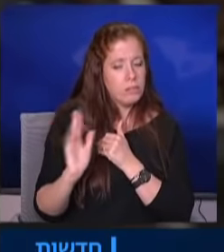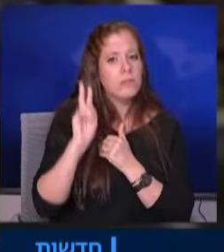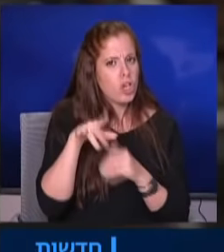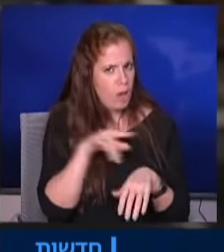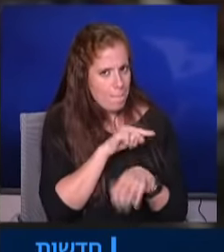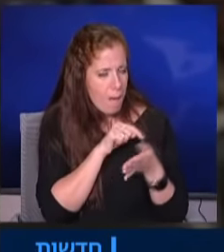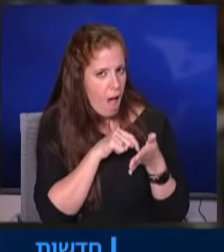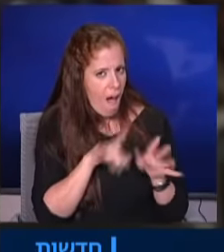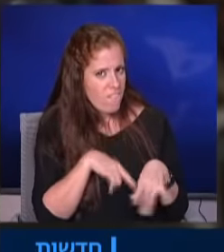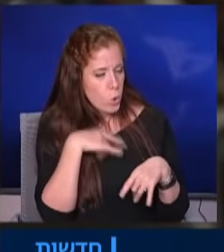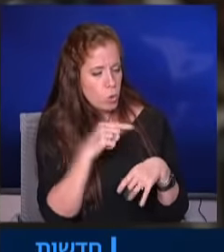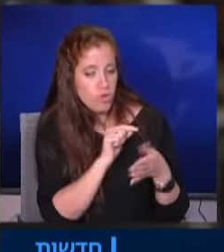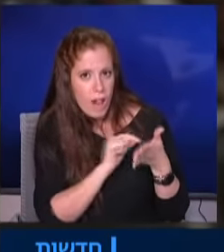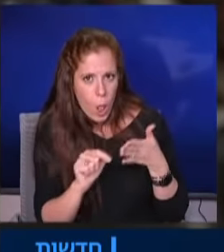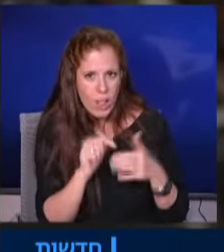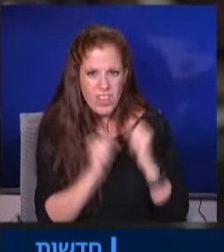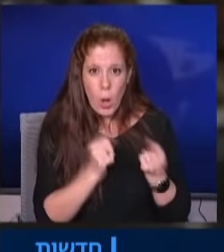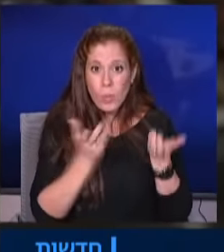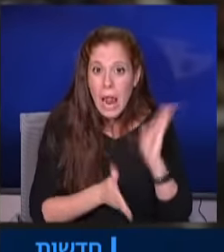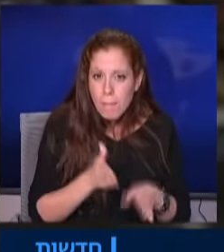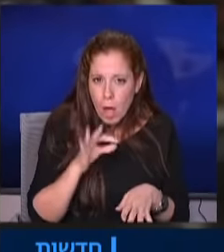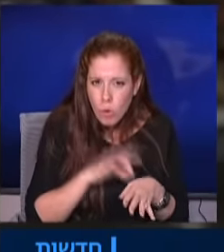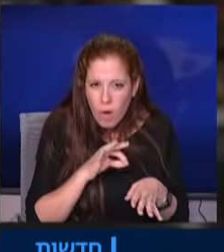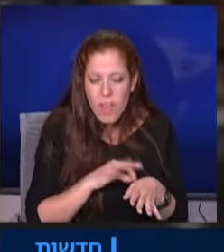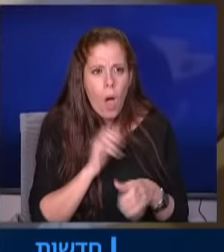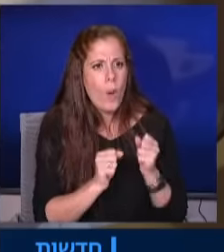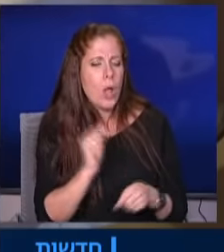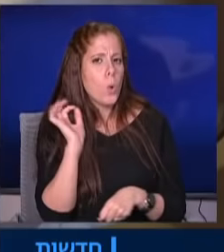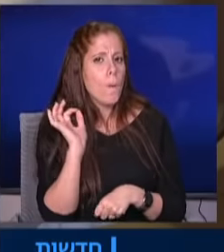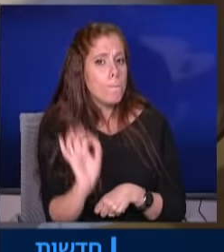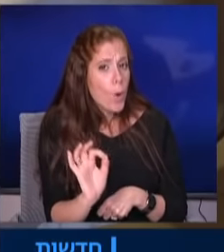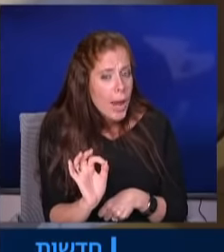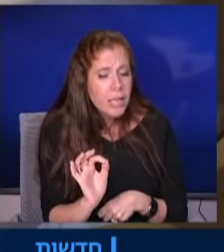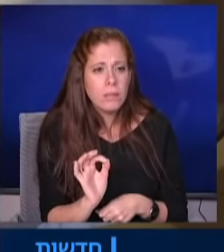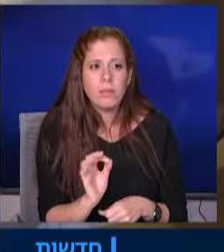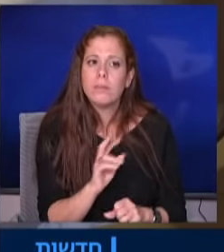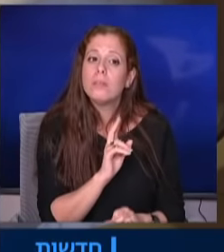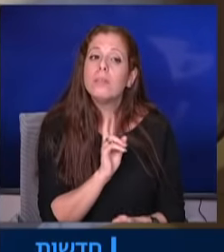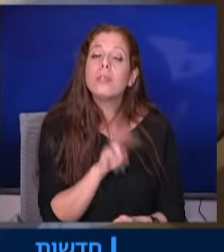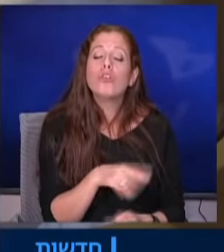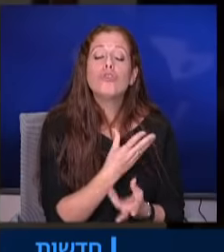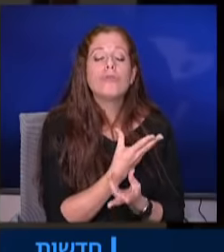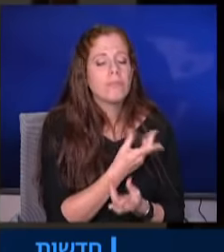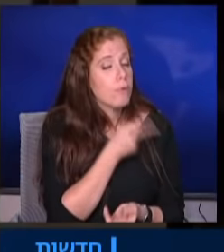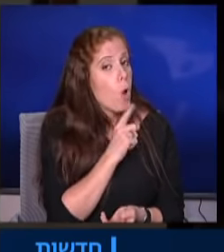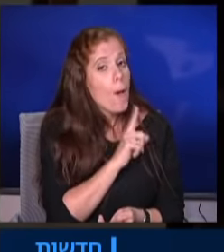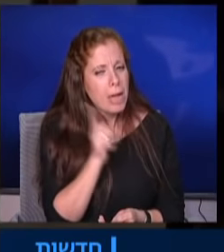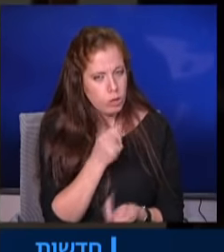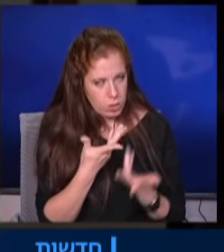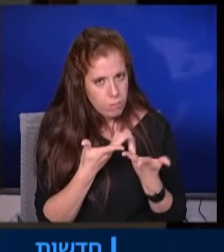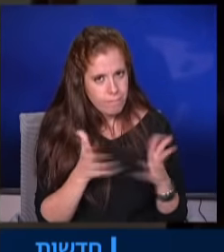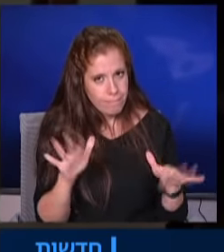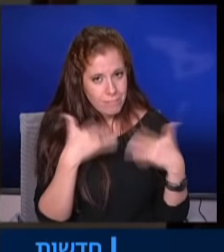שליליות והתנהגות אלימה של רופא או התנהגות פוגענית. יש לא מעט שצריכים לחשוף עדיין. על רופאים